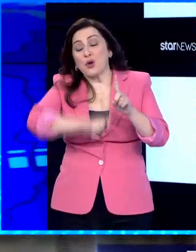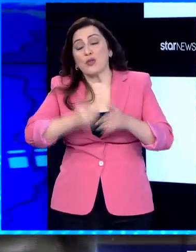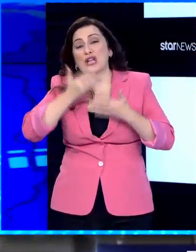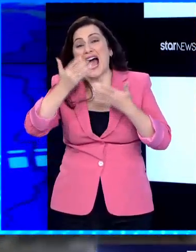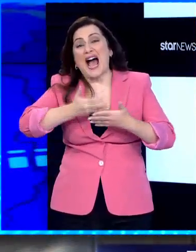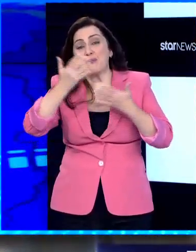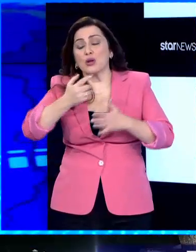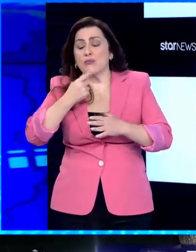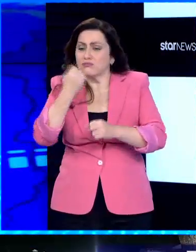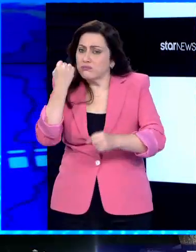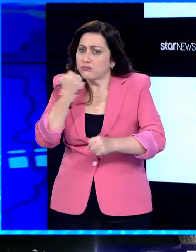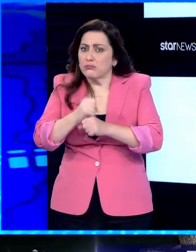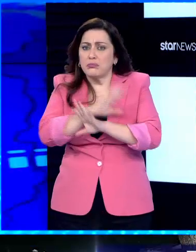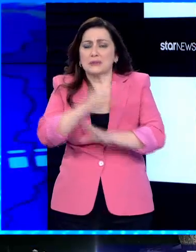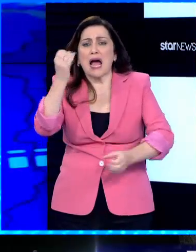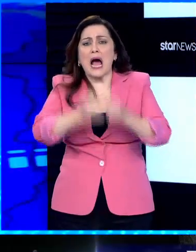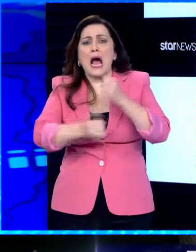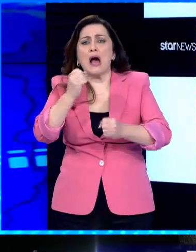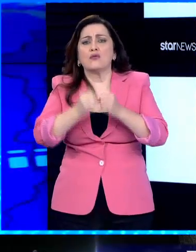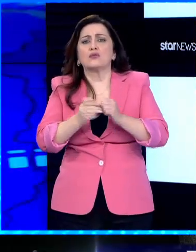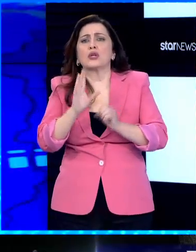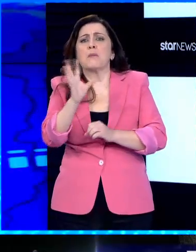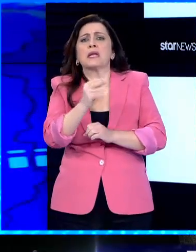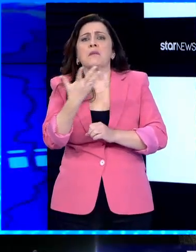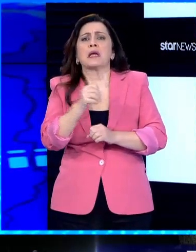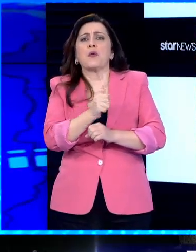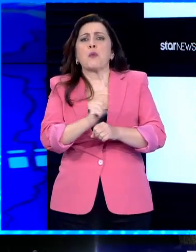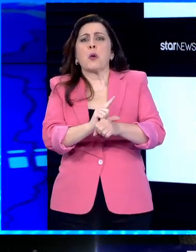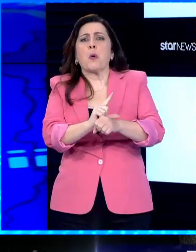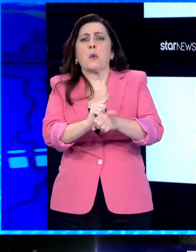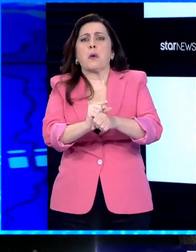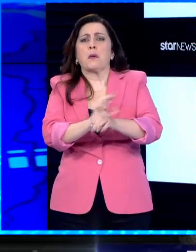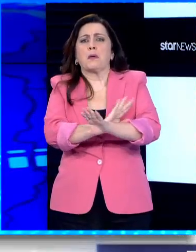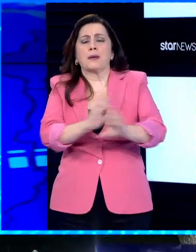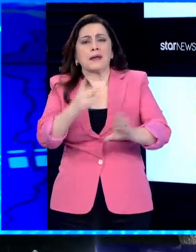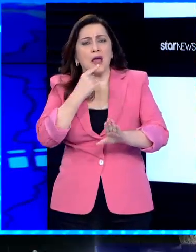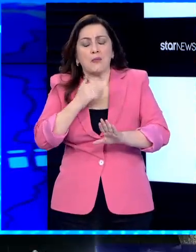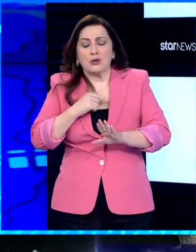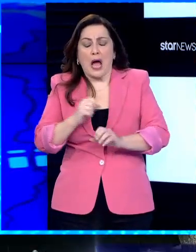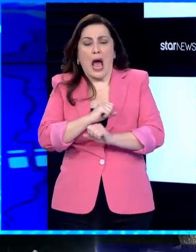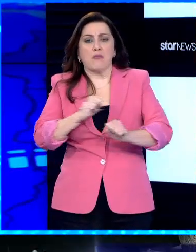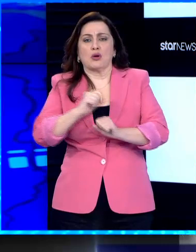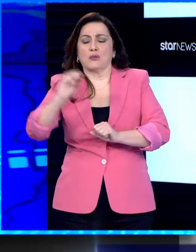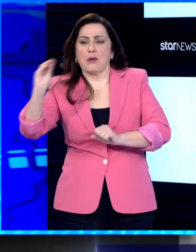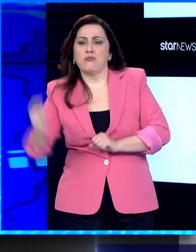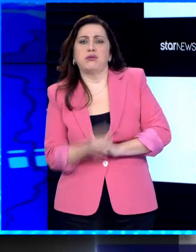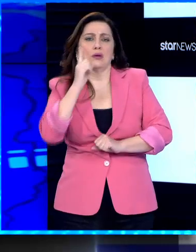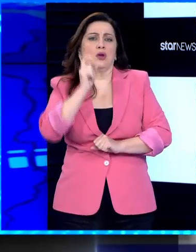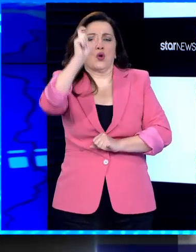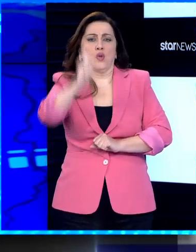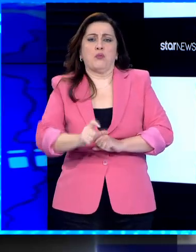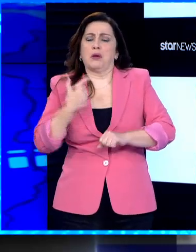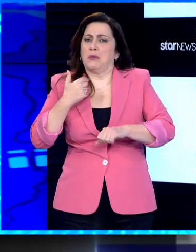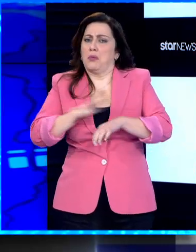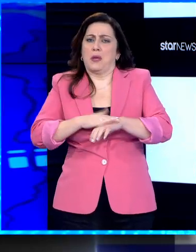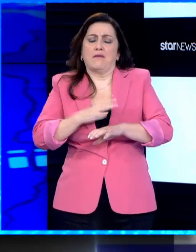27χρονος επέμεινε ότι το αυτοκίνητο πήγαινε με 55 χιλιόμετρα την ώρα, τονίζοντας ότι είδε ξαφνικά την κοπέλα μπροστά του στο δρόμο και